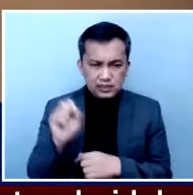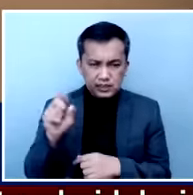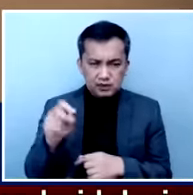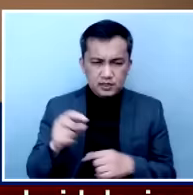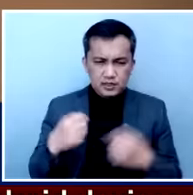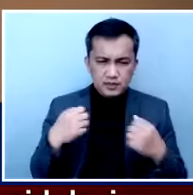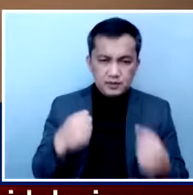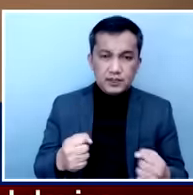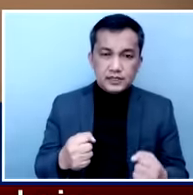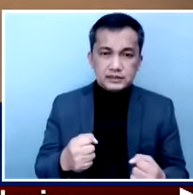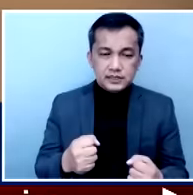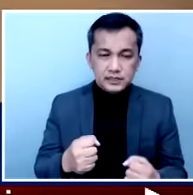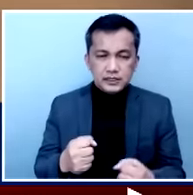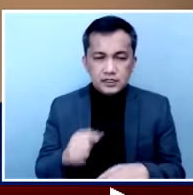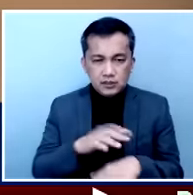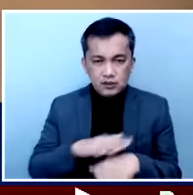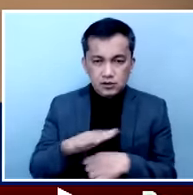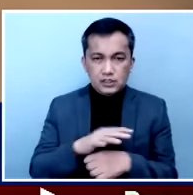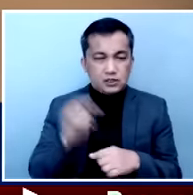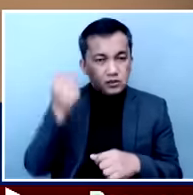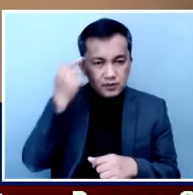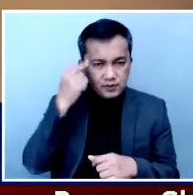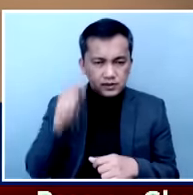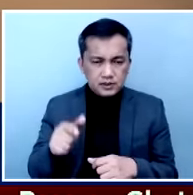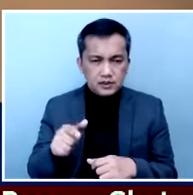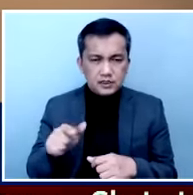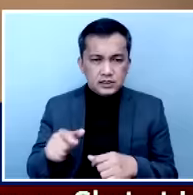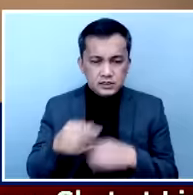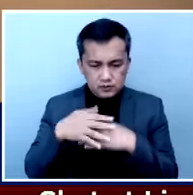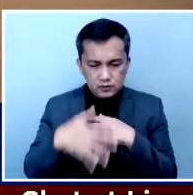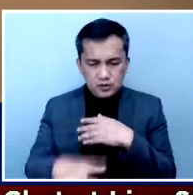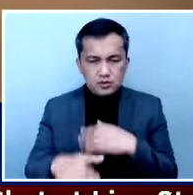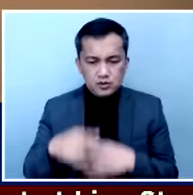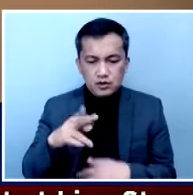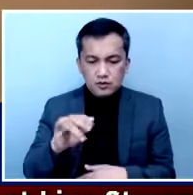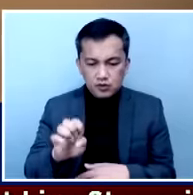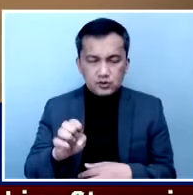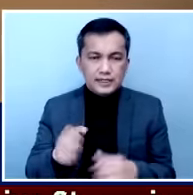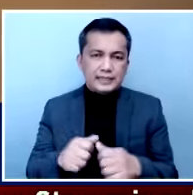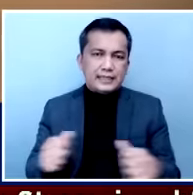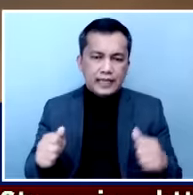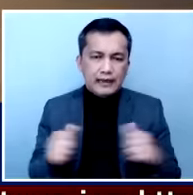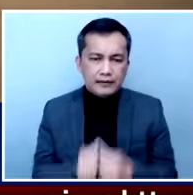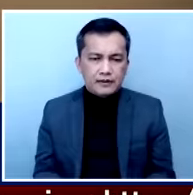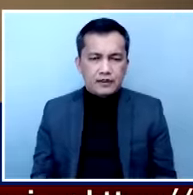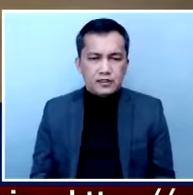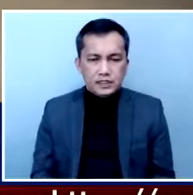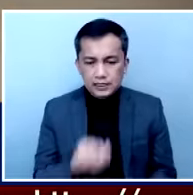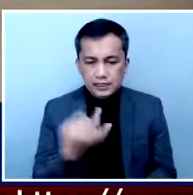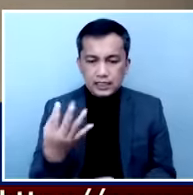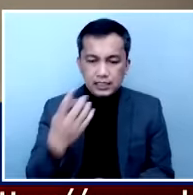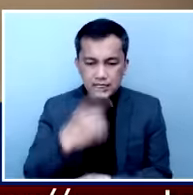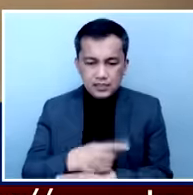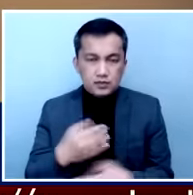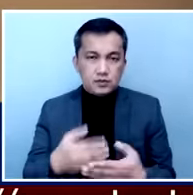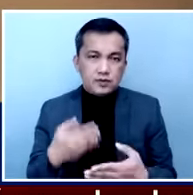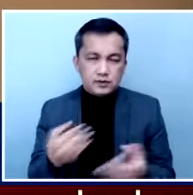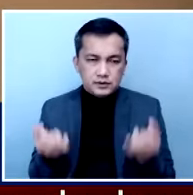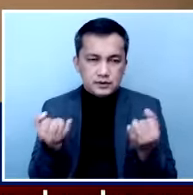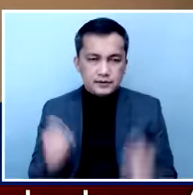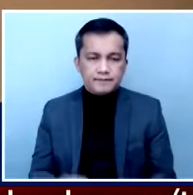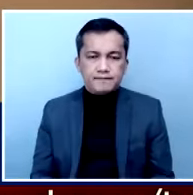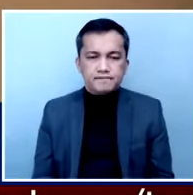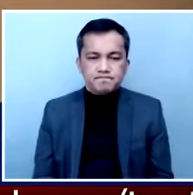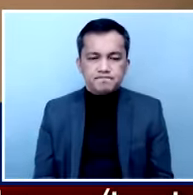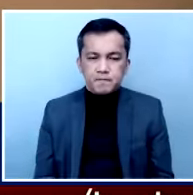ng lokal na pamahalaan sa mga nasa landslide-prone areas ilang araw bago ang naturang insidente.